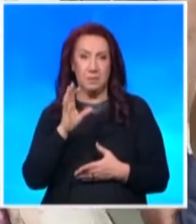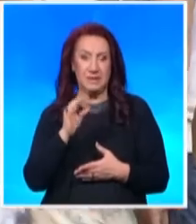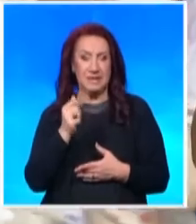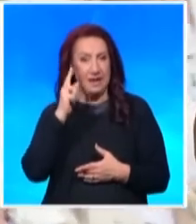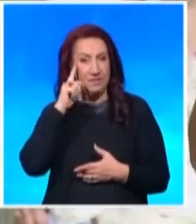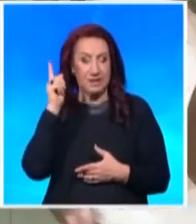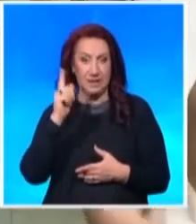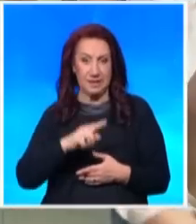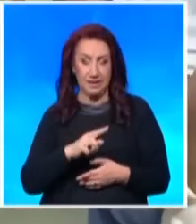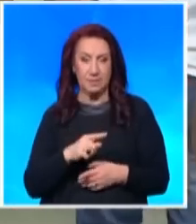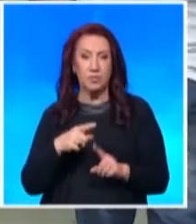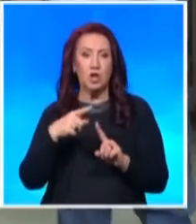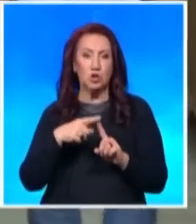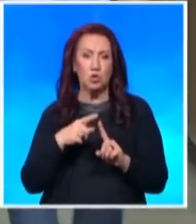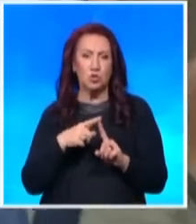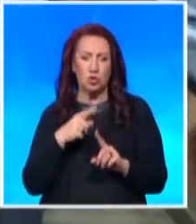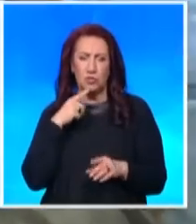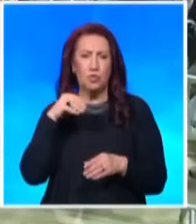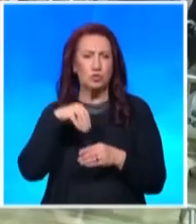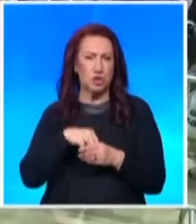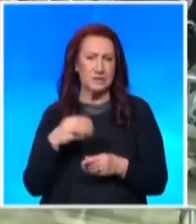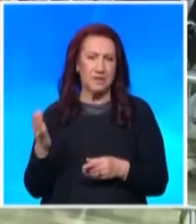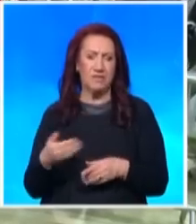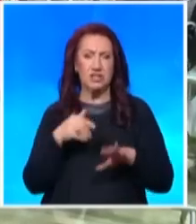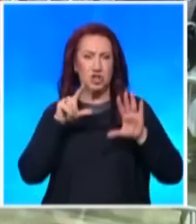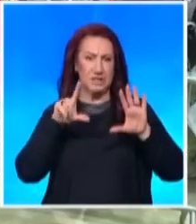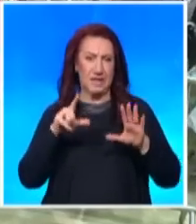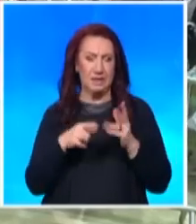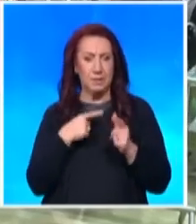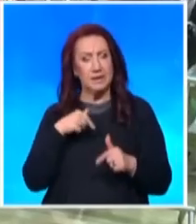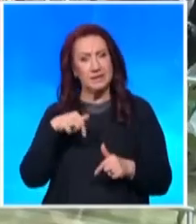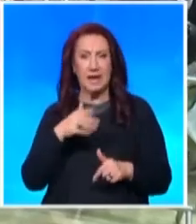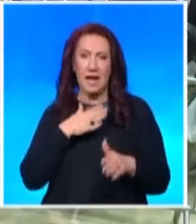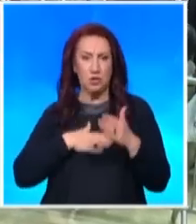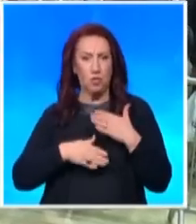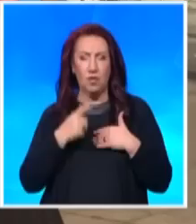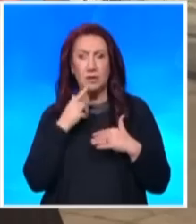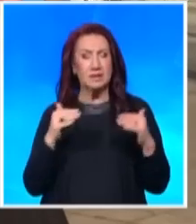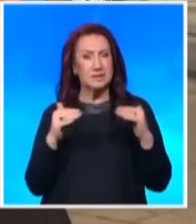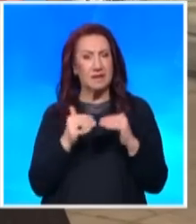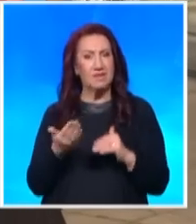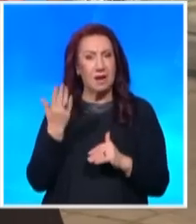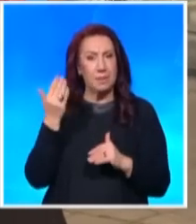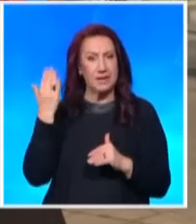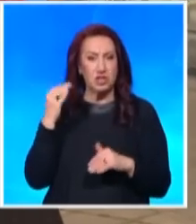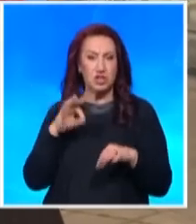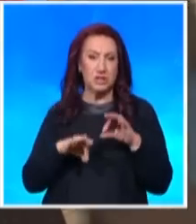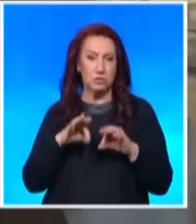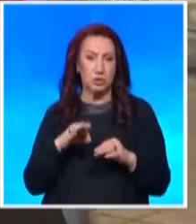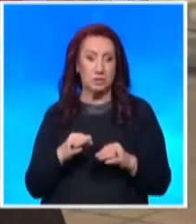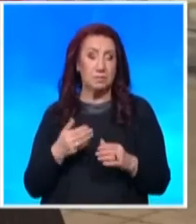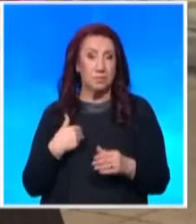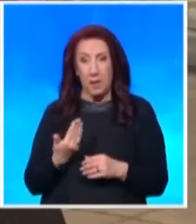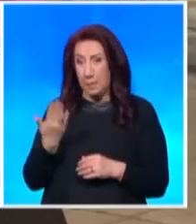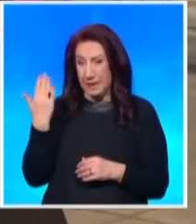Тодор Тодоров участва в изборите за седми път и е доволен от сравнението с предишните избори. 235. Но аз на